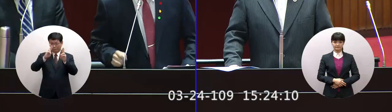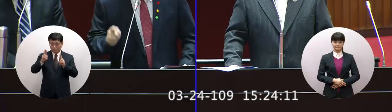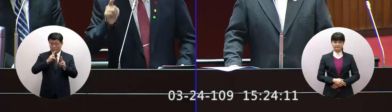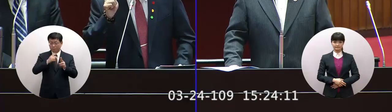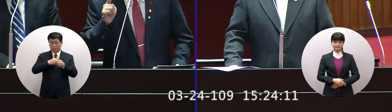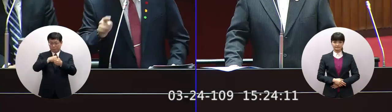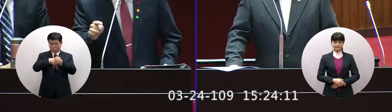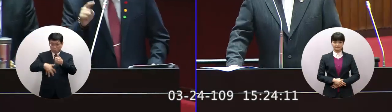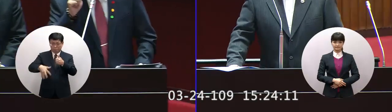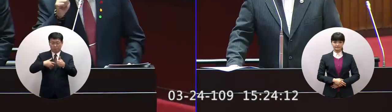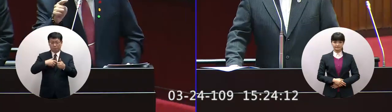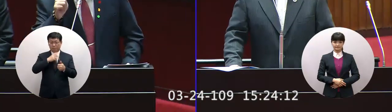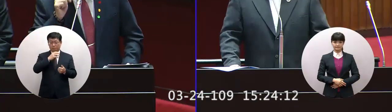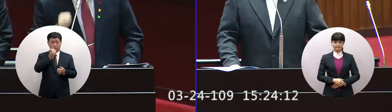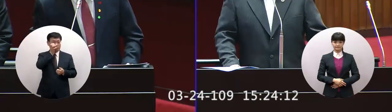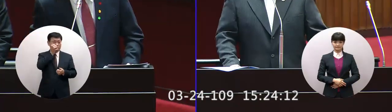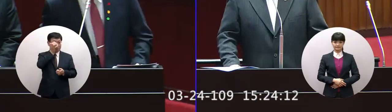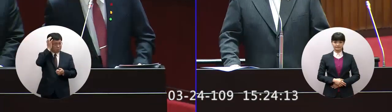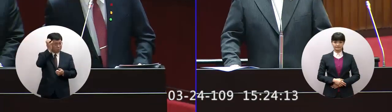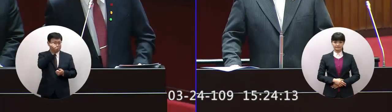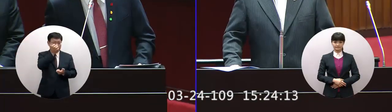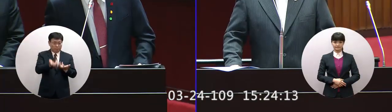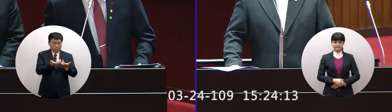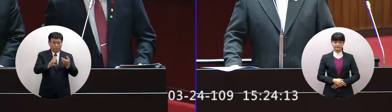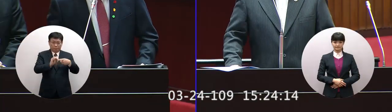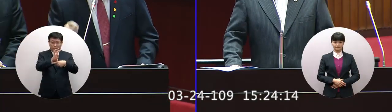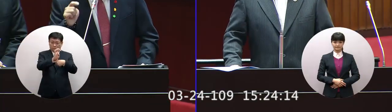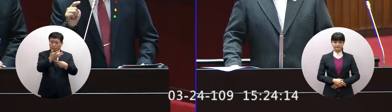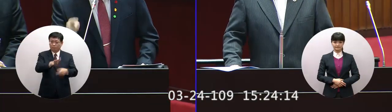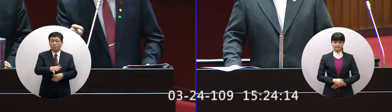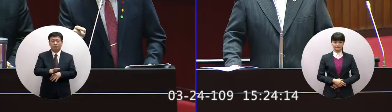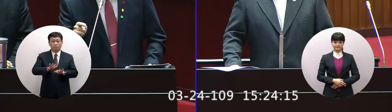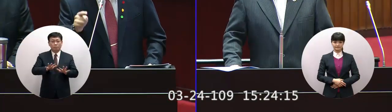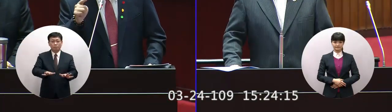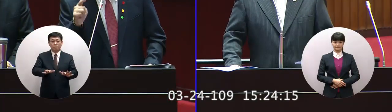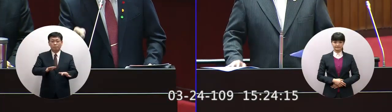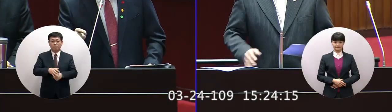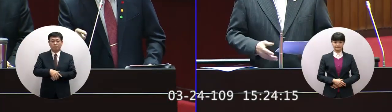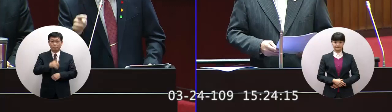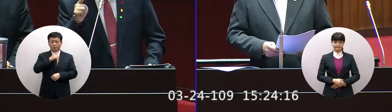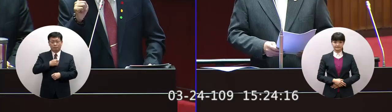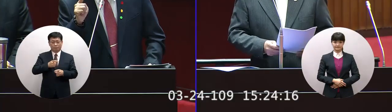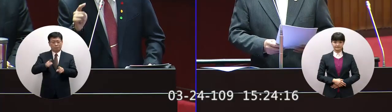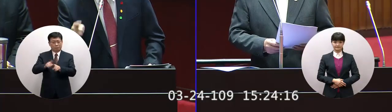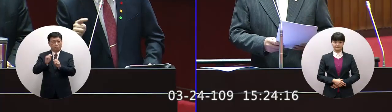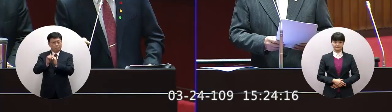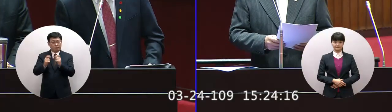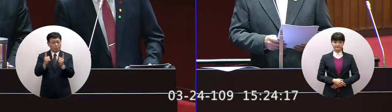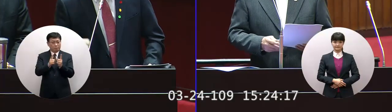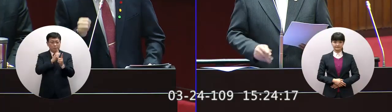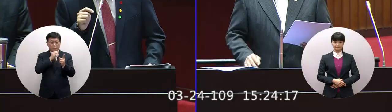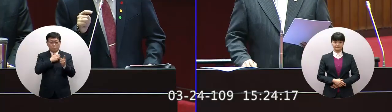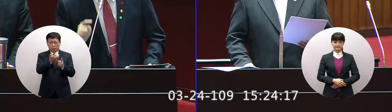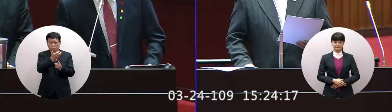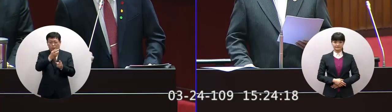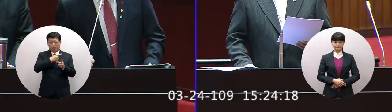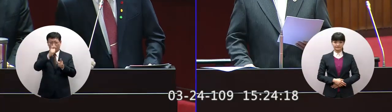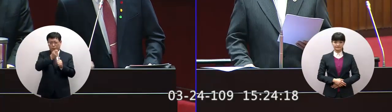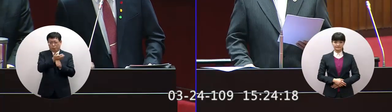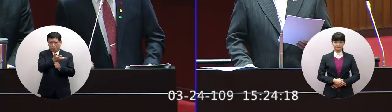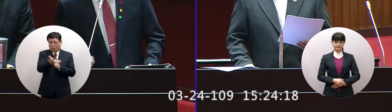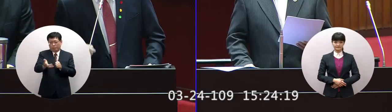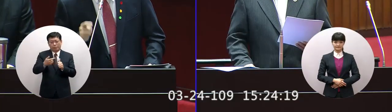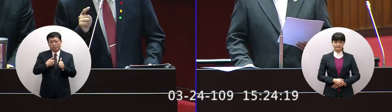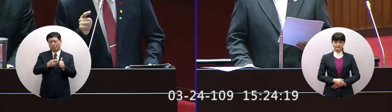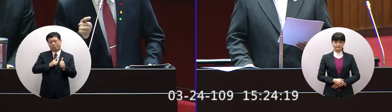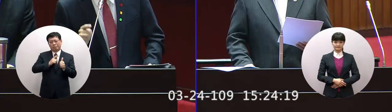构，我们的燃煤占了40%，那现在呢，老百姓对于煤的部分造成的污染比